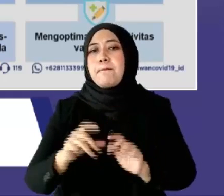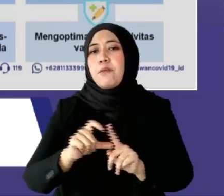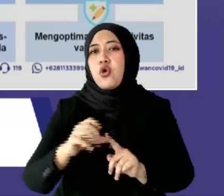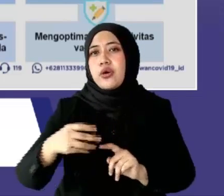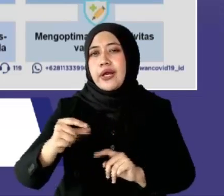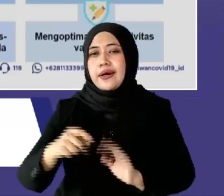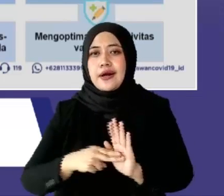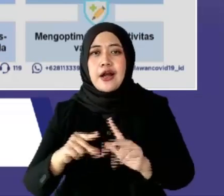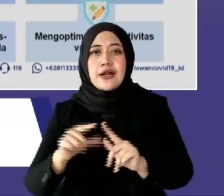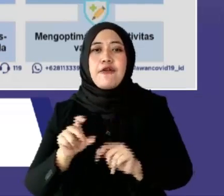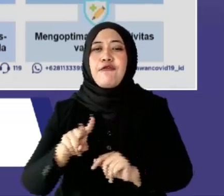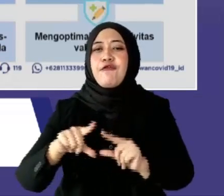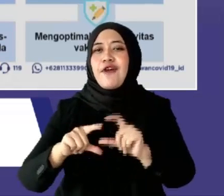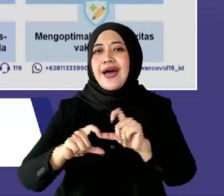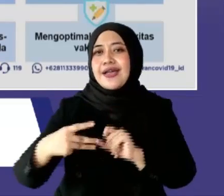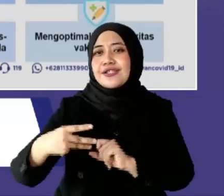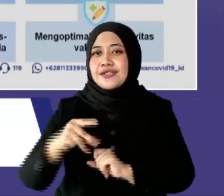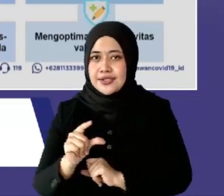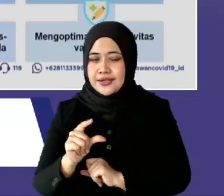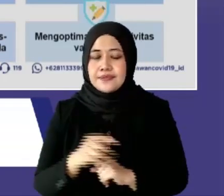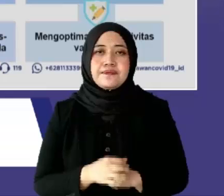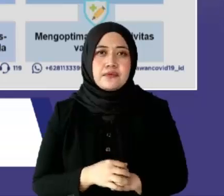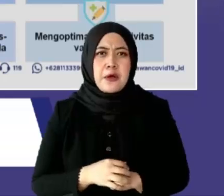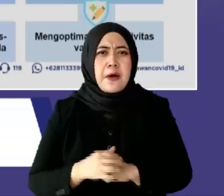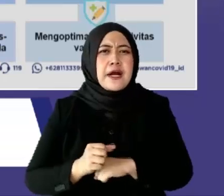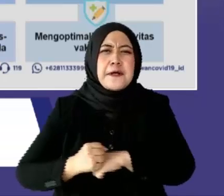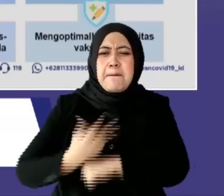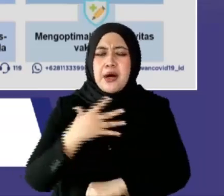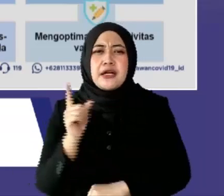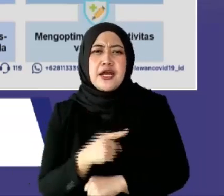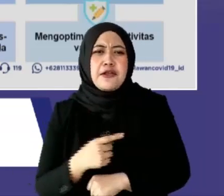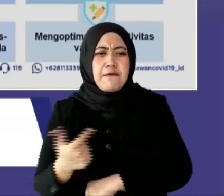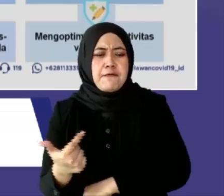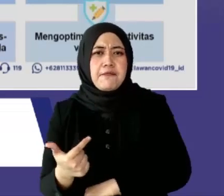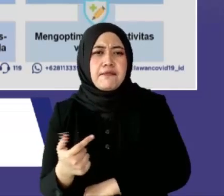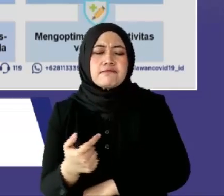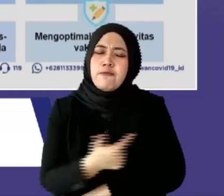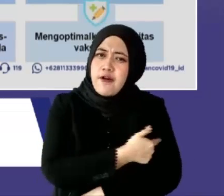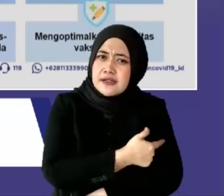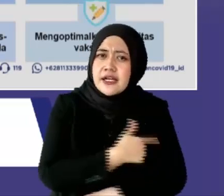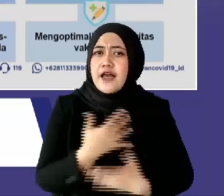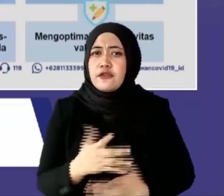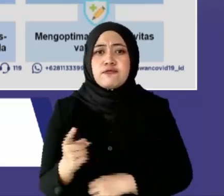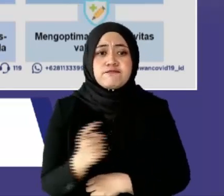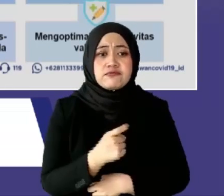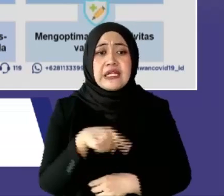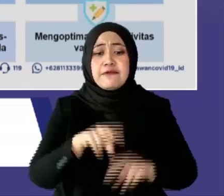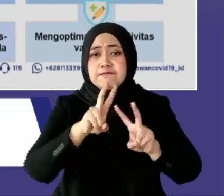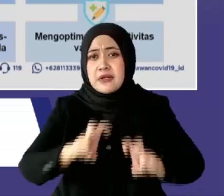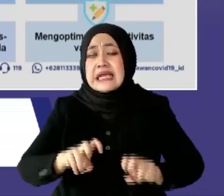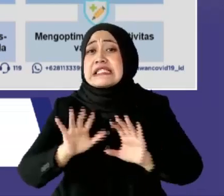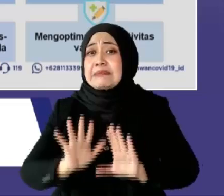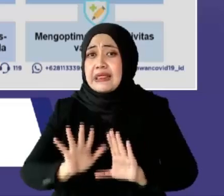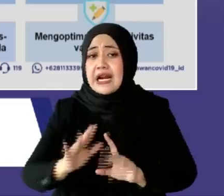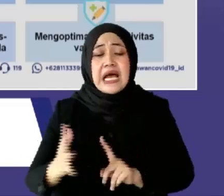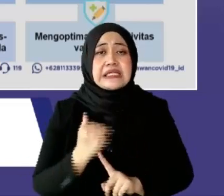Pfizer. Perlu diketahui bahwa pengaruh varian terhadap efikasi masih bersifat sementara